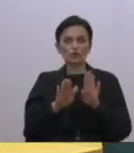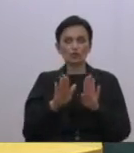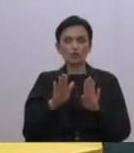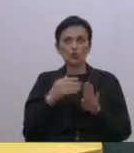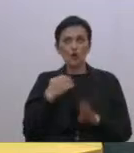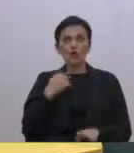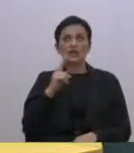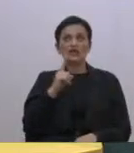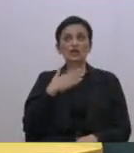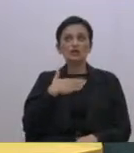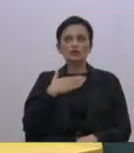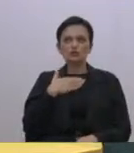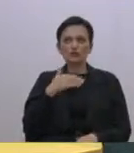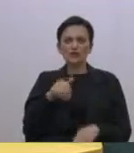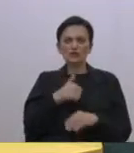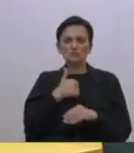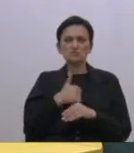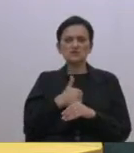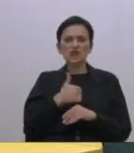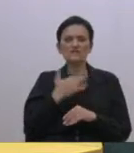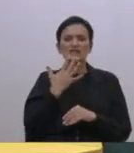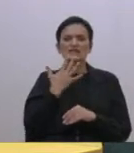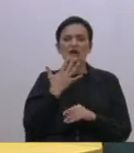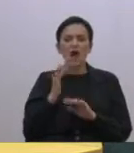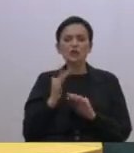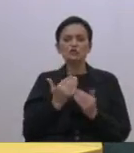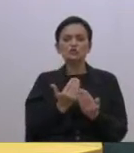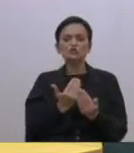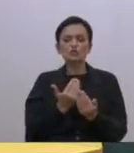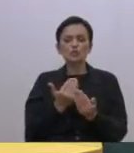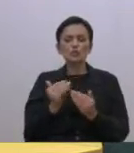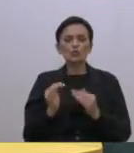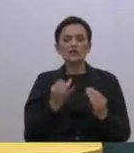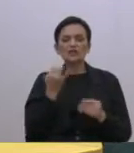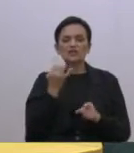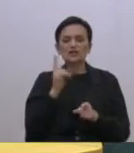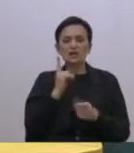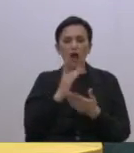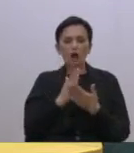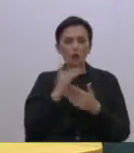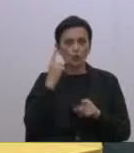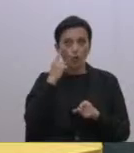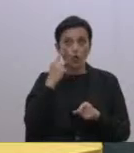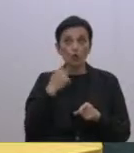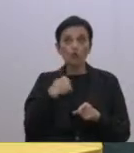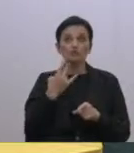გვგონია ჩვენი მთავარი ეროვნული ინტერესი. და მე მგონია ზუსტად ეს, რომ ჩვენ უნდა